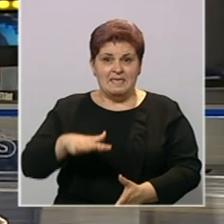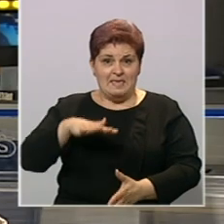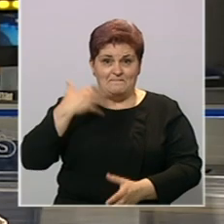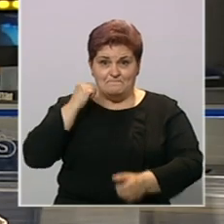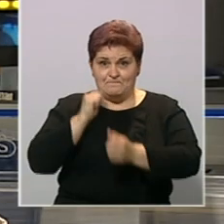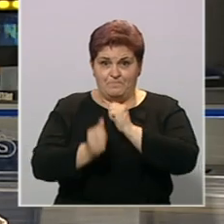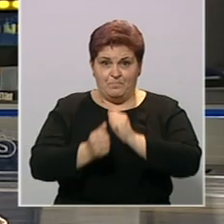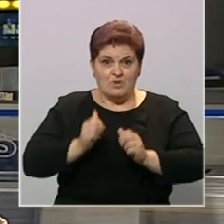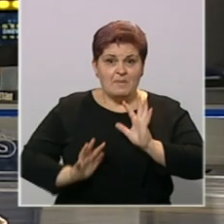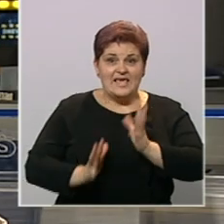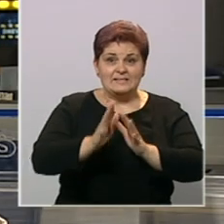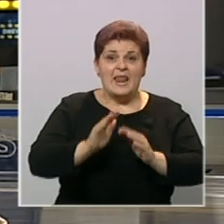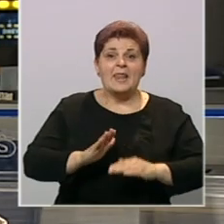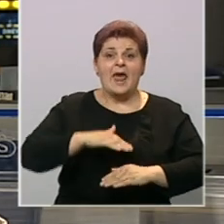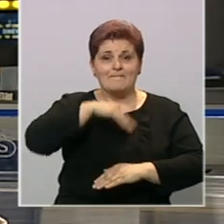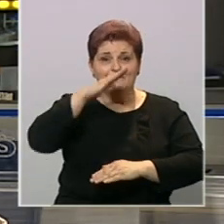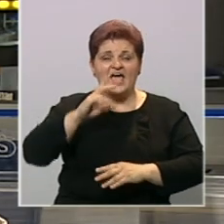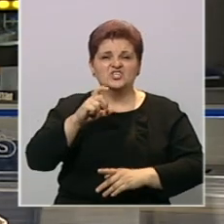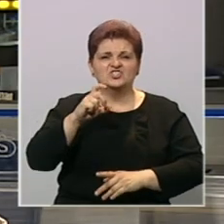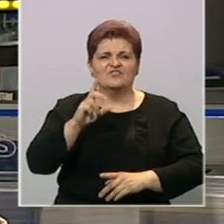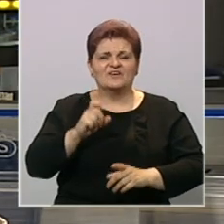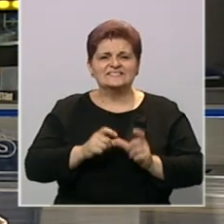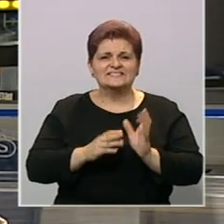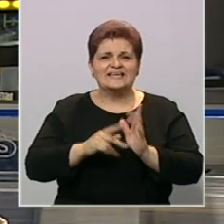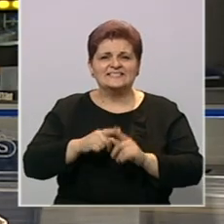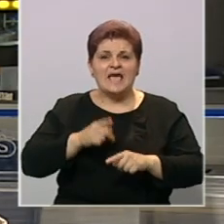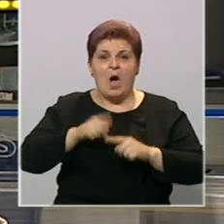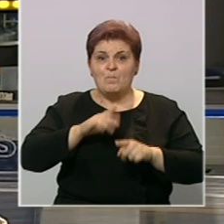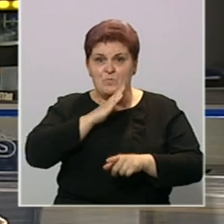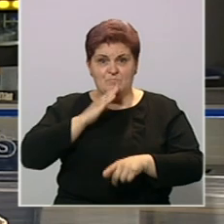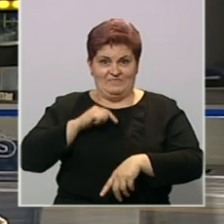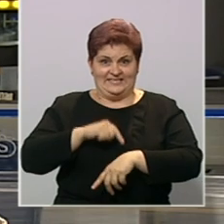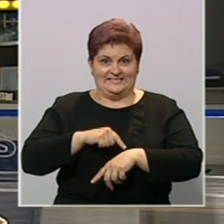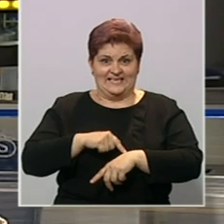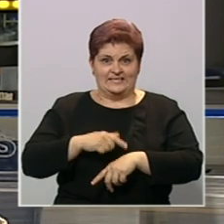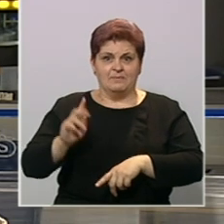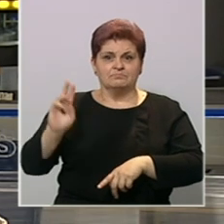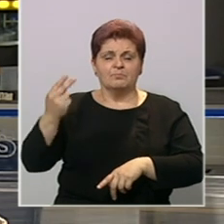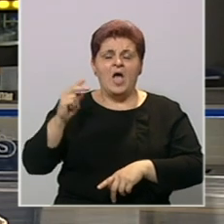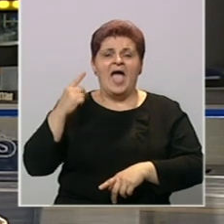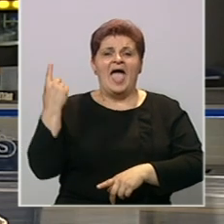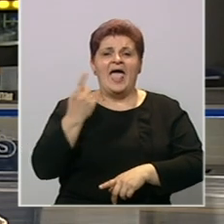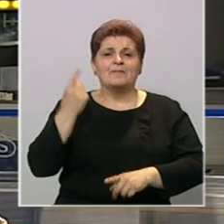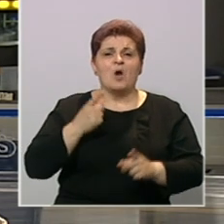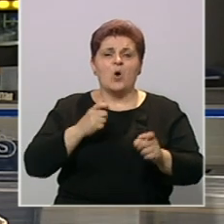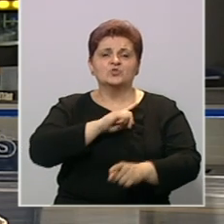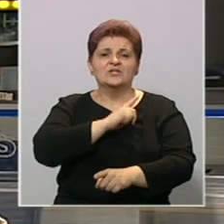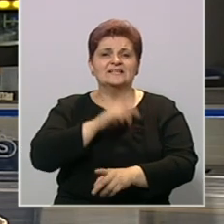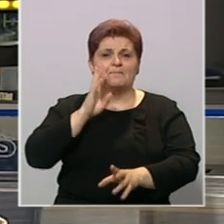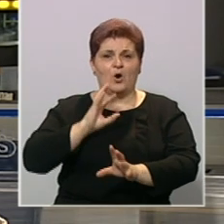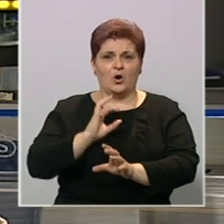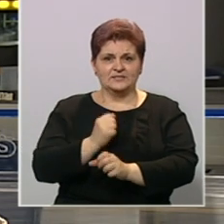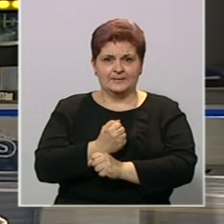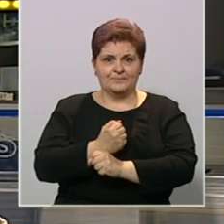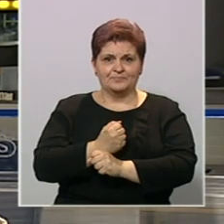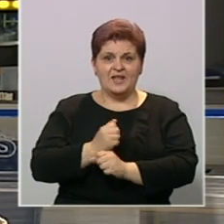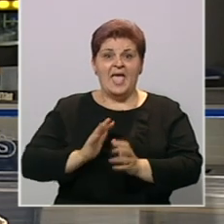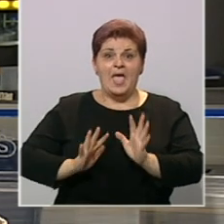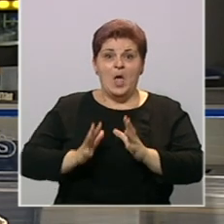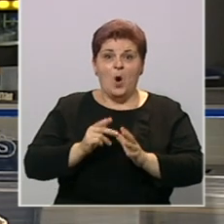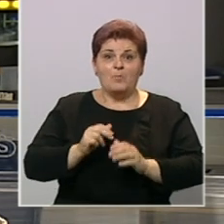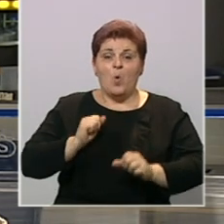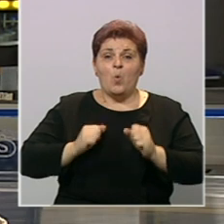Peti je dan borbe s požarom na planini Čvrsnici, a u poslijepodnevnim satima angažovan je helikopter oružanih snaga Bosne i Hercegovine.